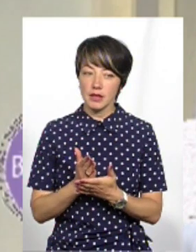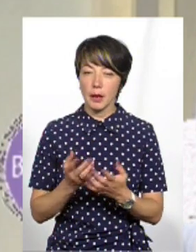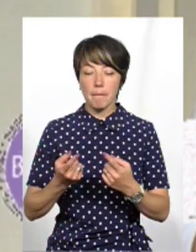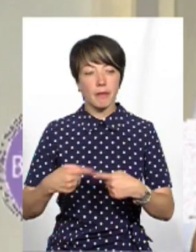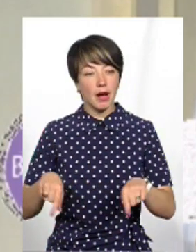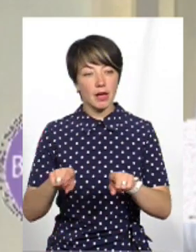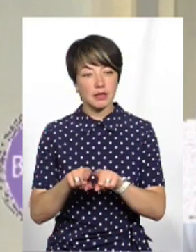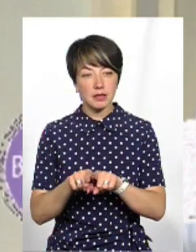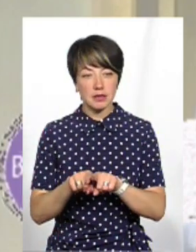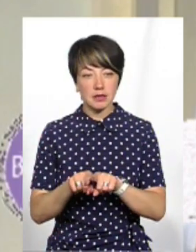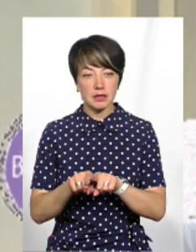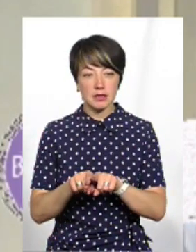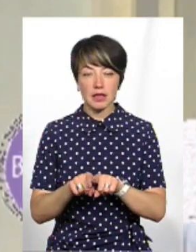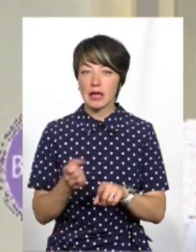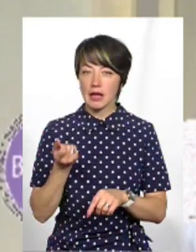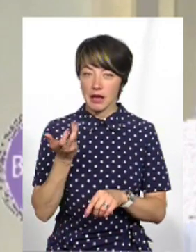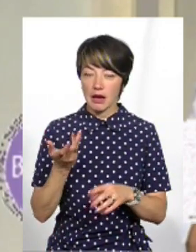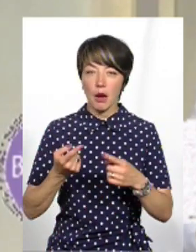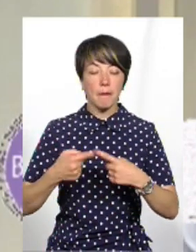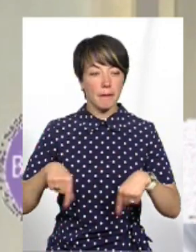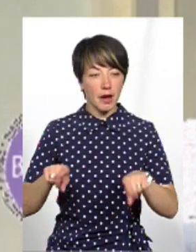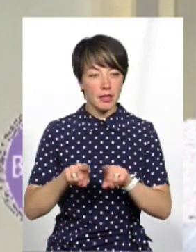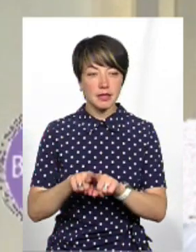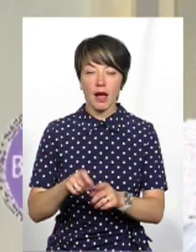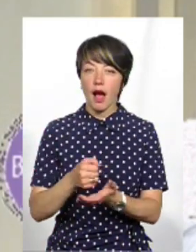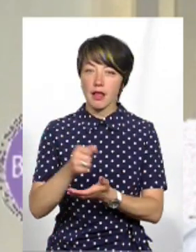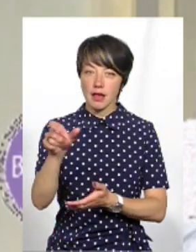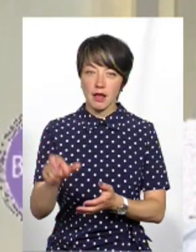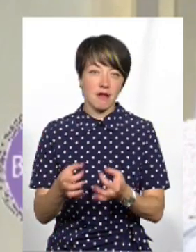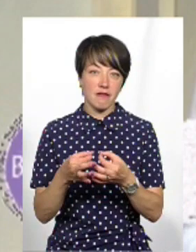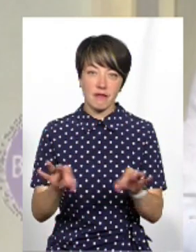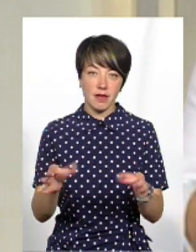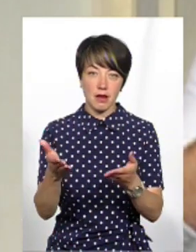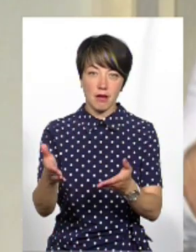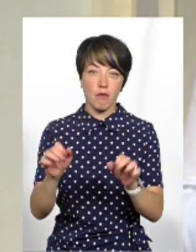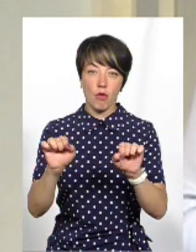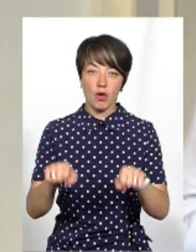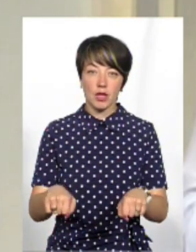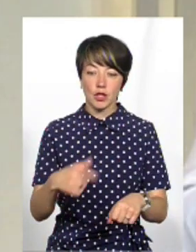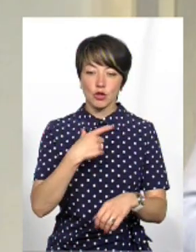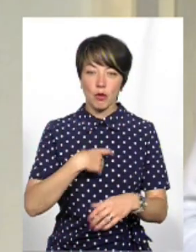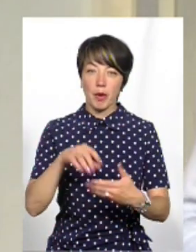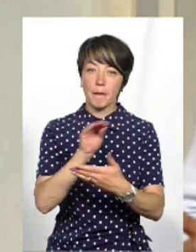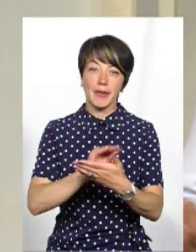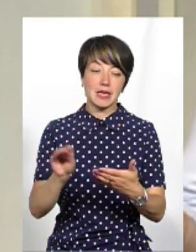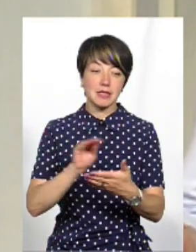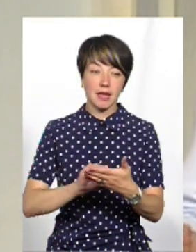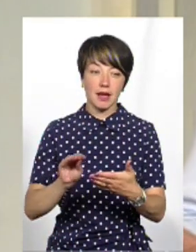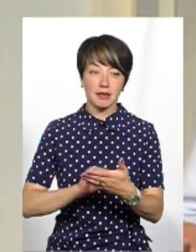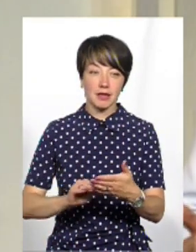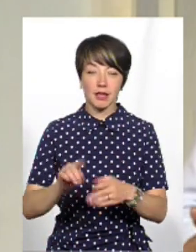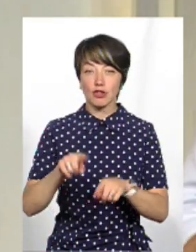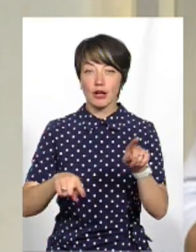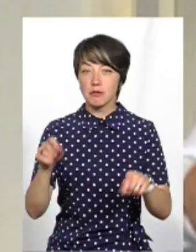Там партії, навіть кілька партій, яких кандидатів була вільна програма, тобто вони могли вільно собі писати,